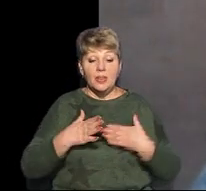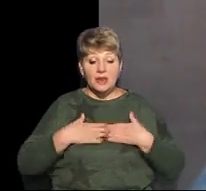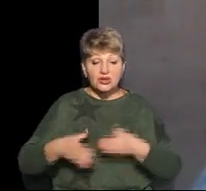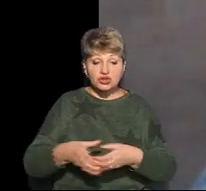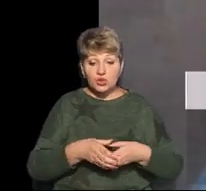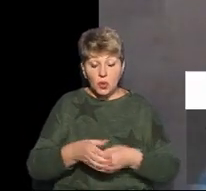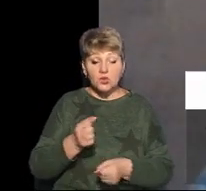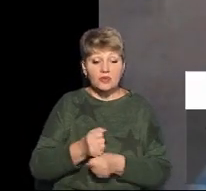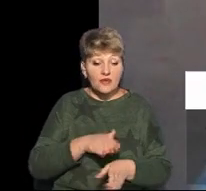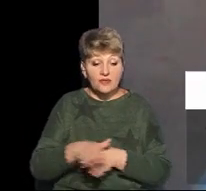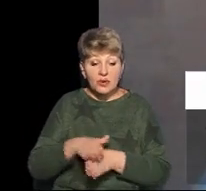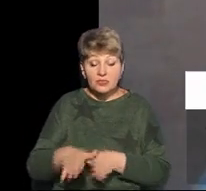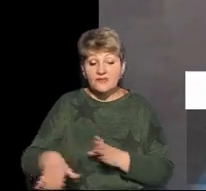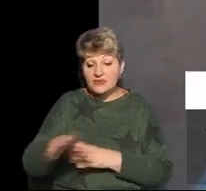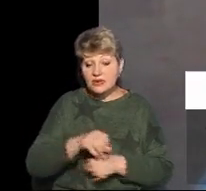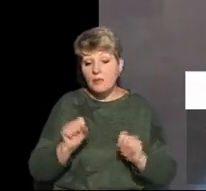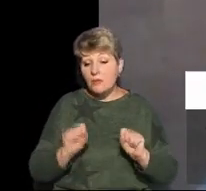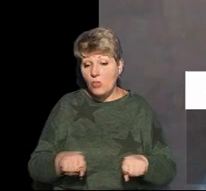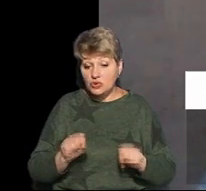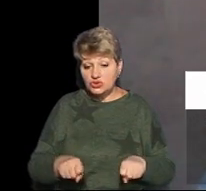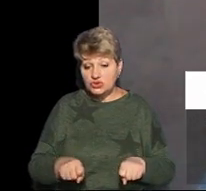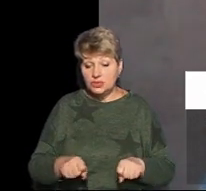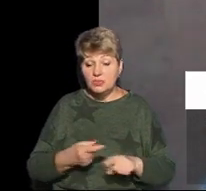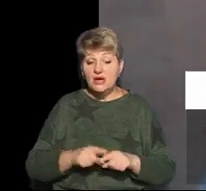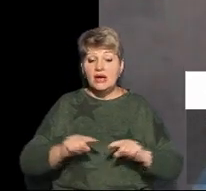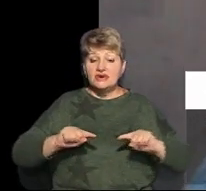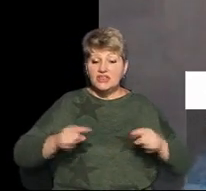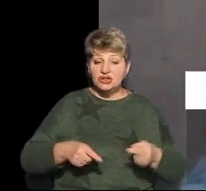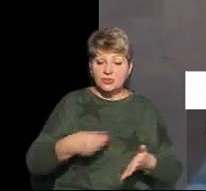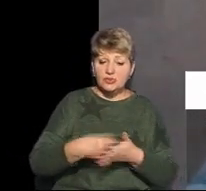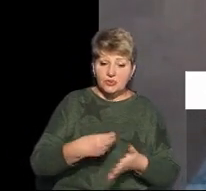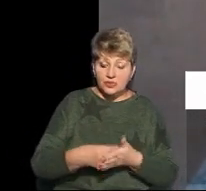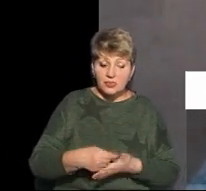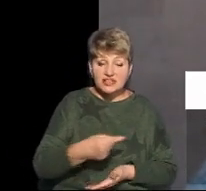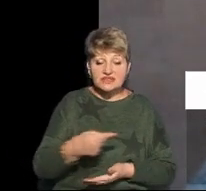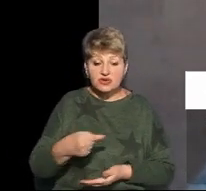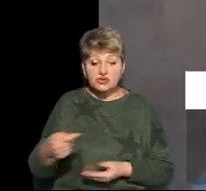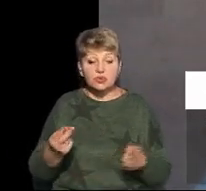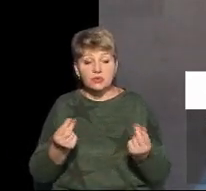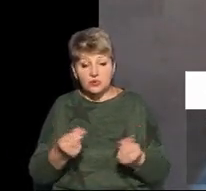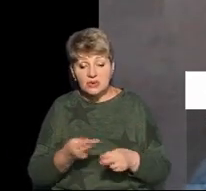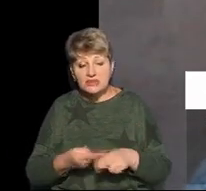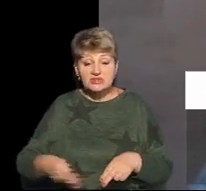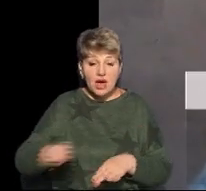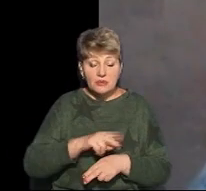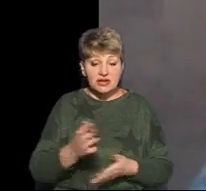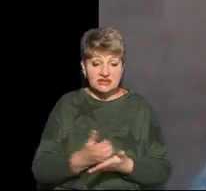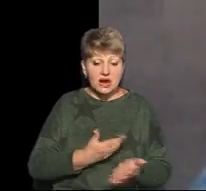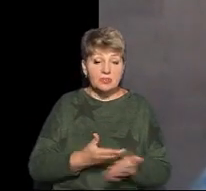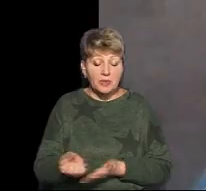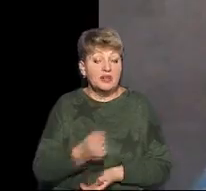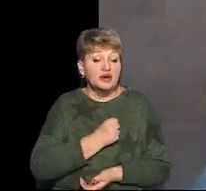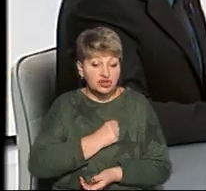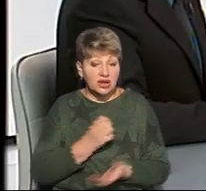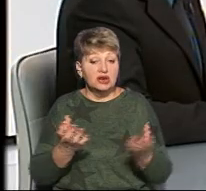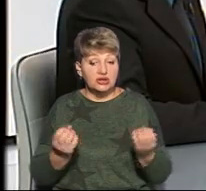колектив зробили все можливе і неможливе. З арештованим рахунком, з відсутністю коштів, з заборгованістю по заробітній платі, на жаль,